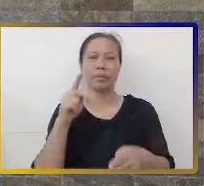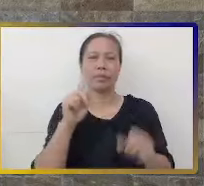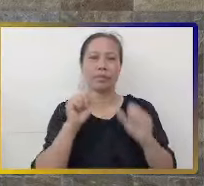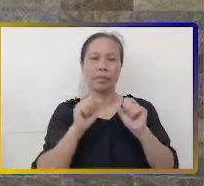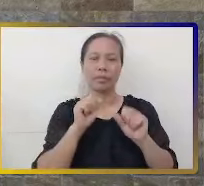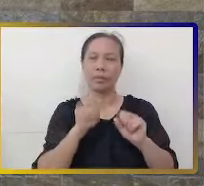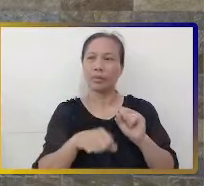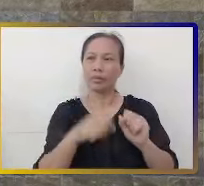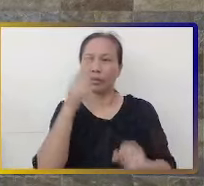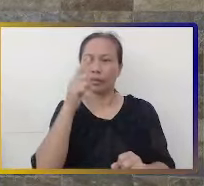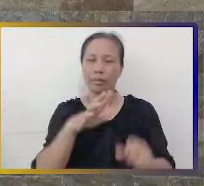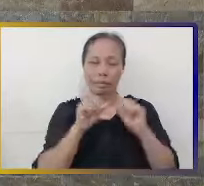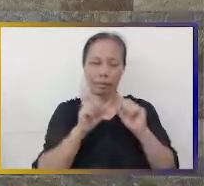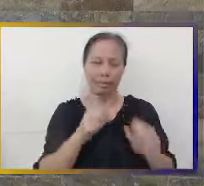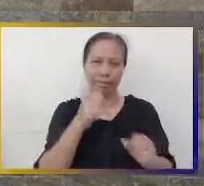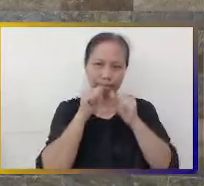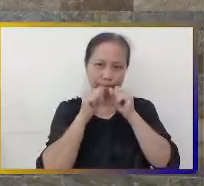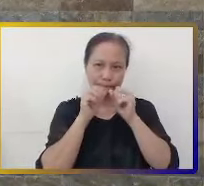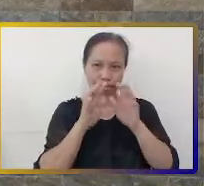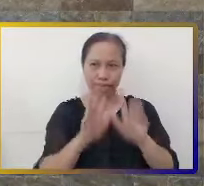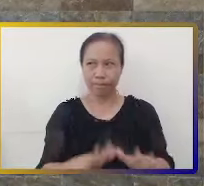Contin bless